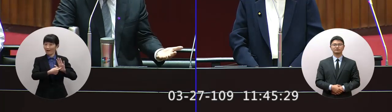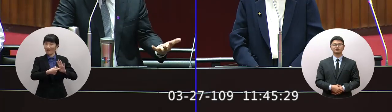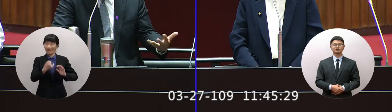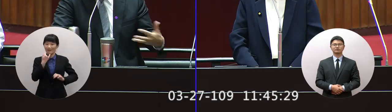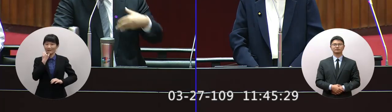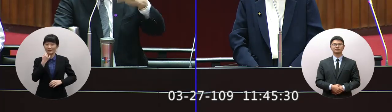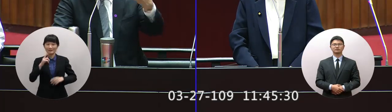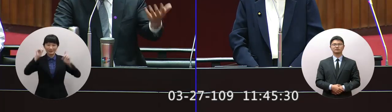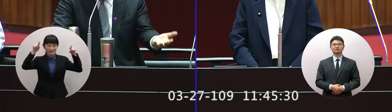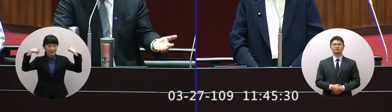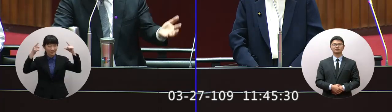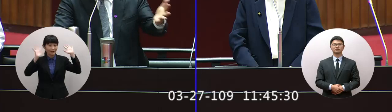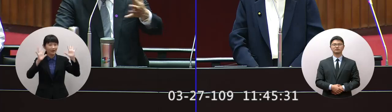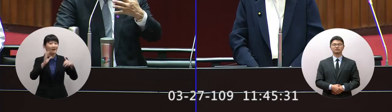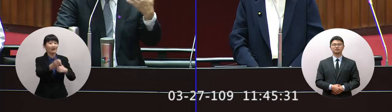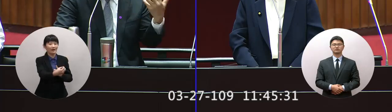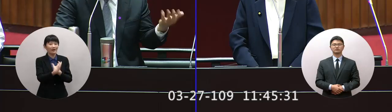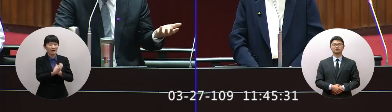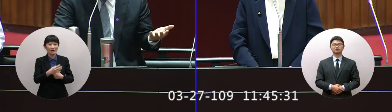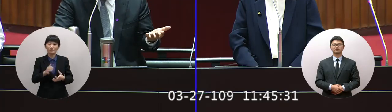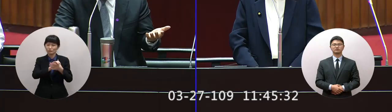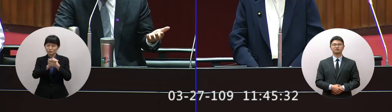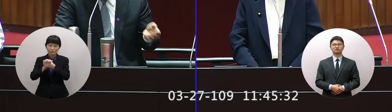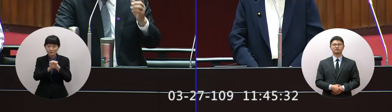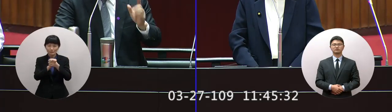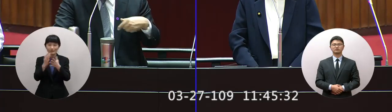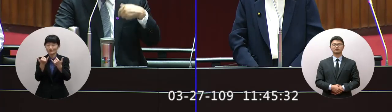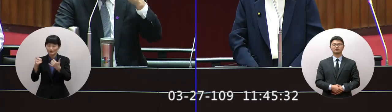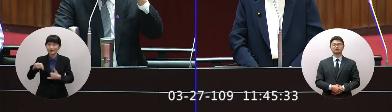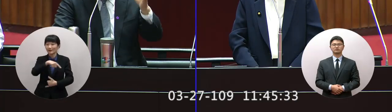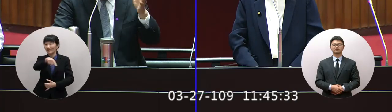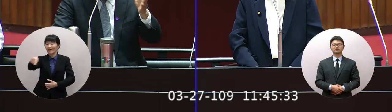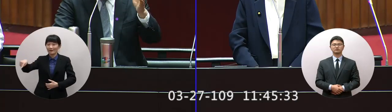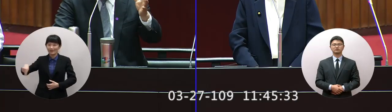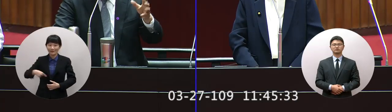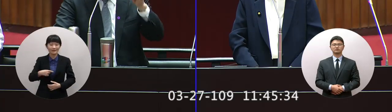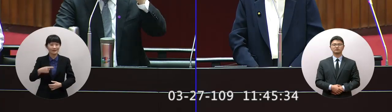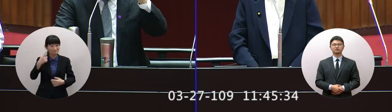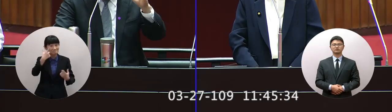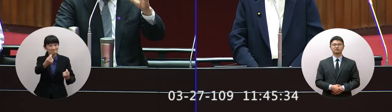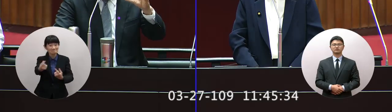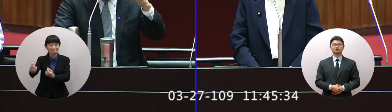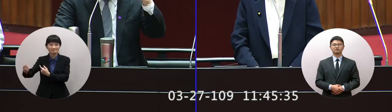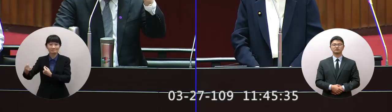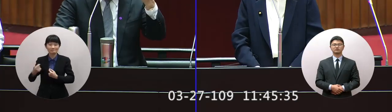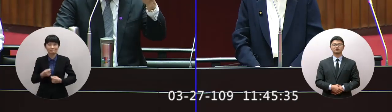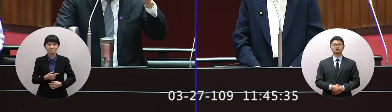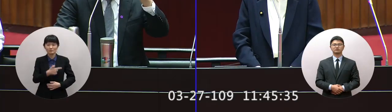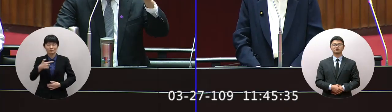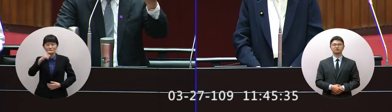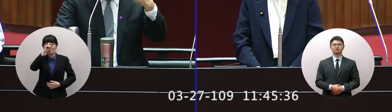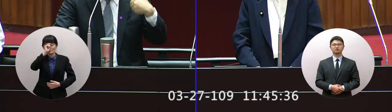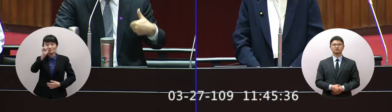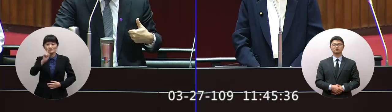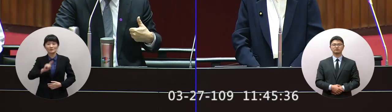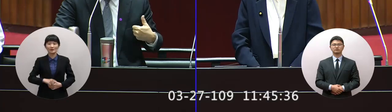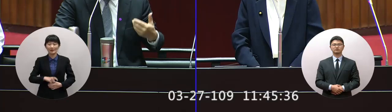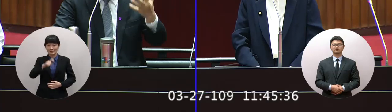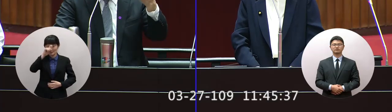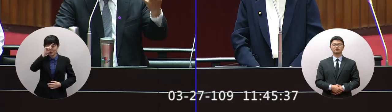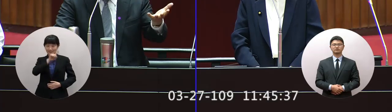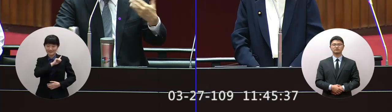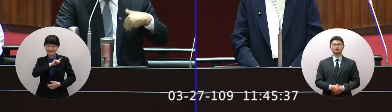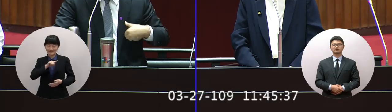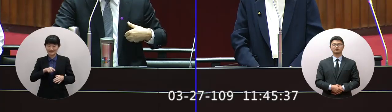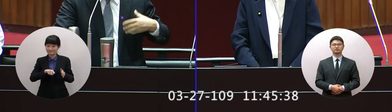常听他们讲，他们的朋友同侪其实最希望就是能有一展长